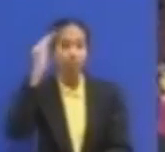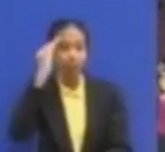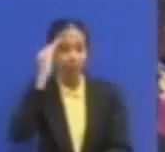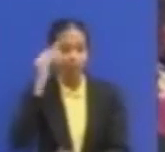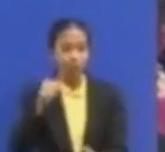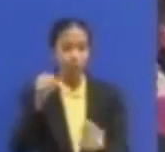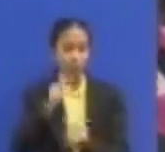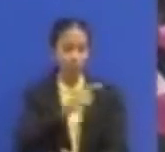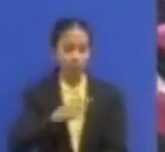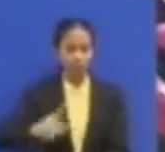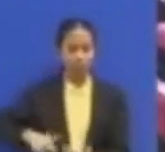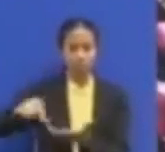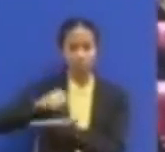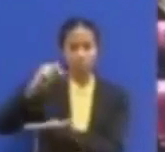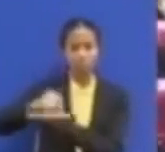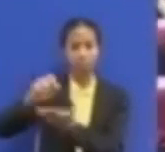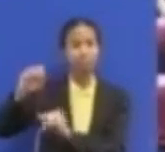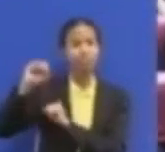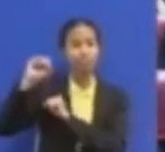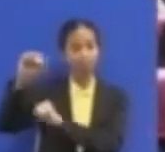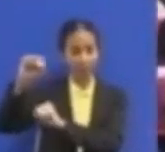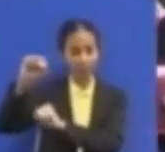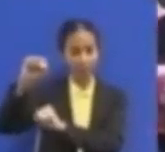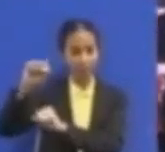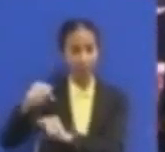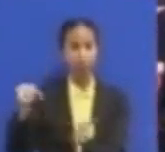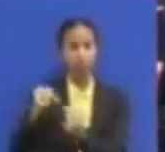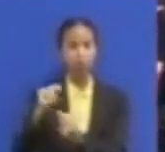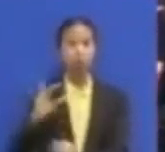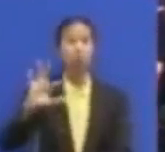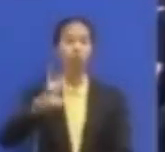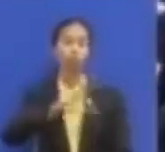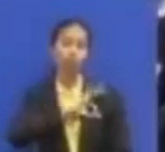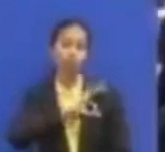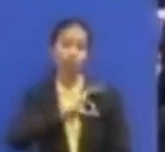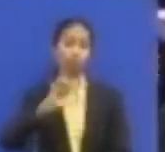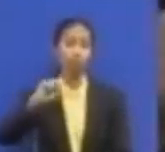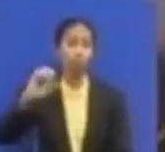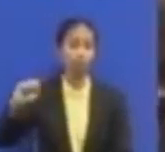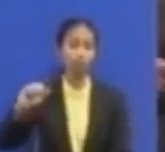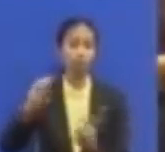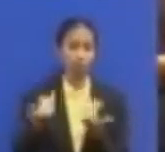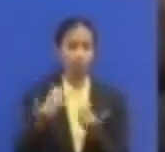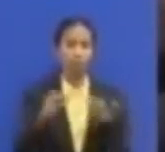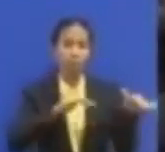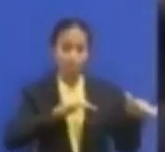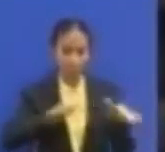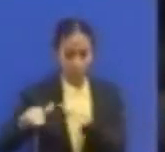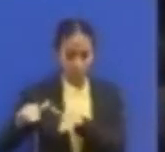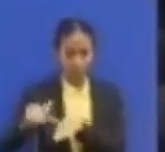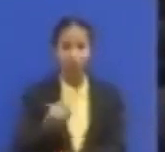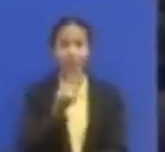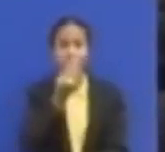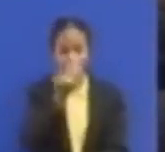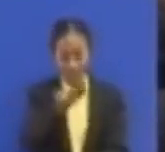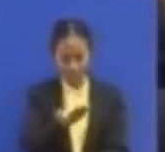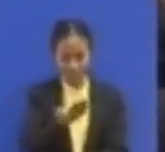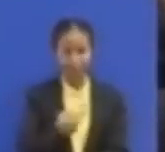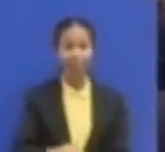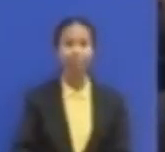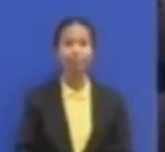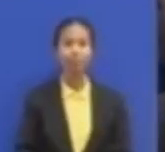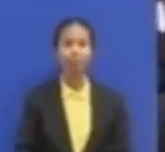แต่งตั้งประกาศแต่งตั้งสมาชิกวุฒิสภาทั้ง250คนซึ่งขณะนี้ท่านพร้อมแล้วเราไปติดตามชมกันต่อเลยครับ